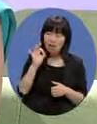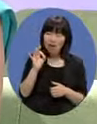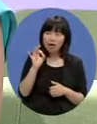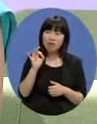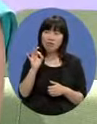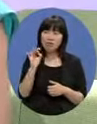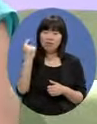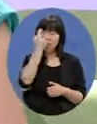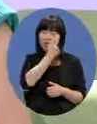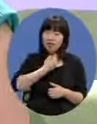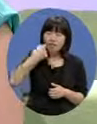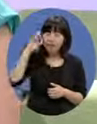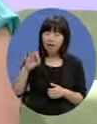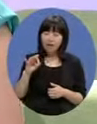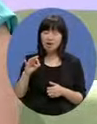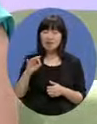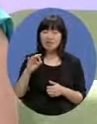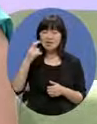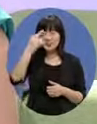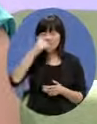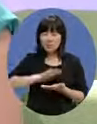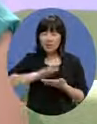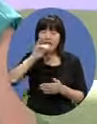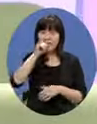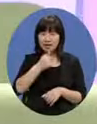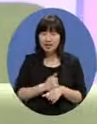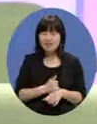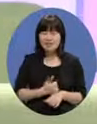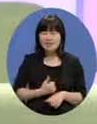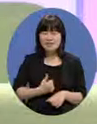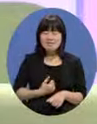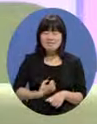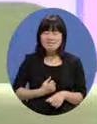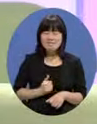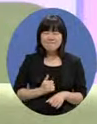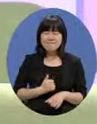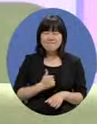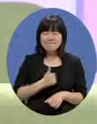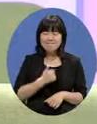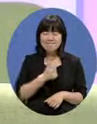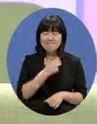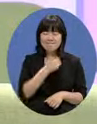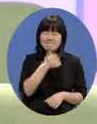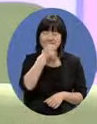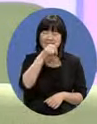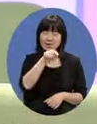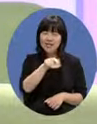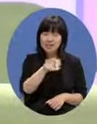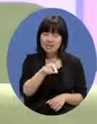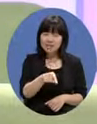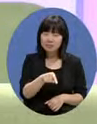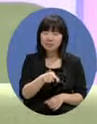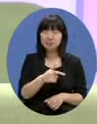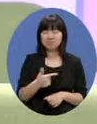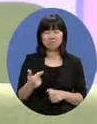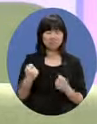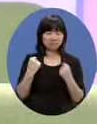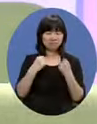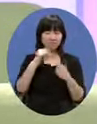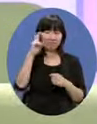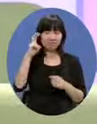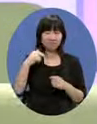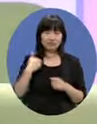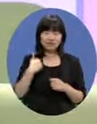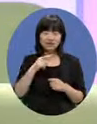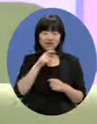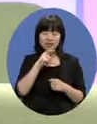엄마가 열받기 시작했어. 네. 부글부글 이제 끓어오르기 시작했어요. 어라? 요게 굉장한 힘이 있네.